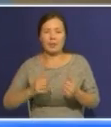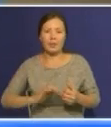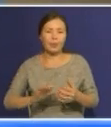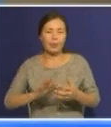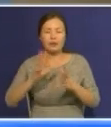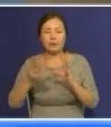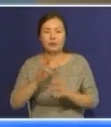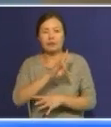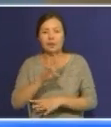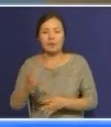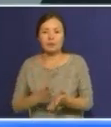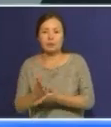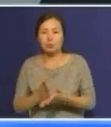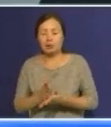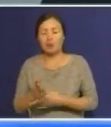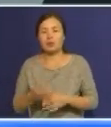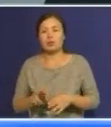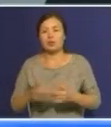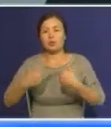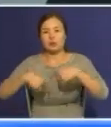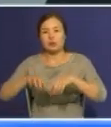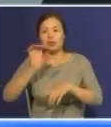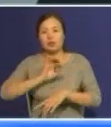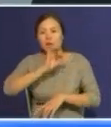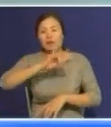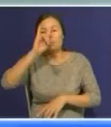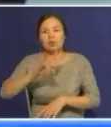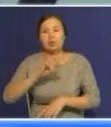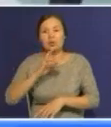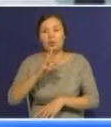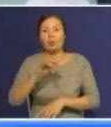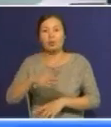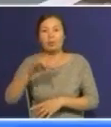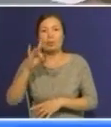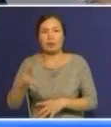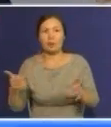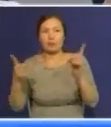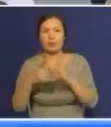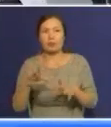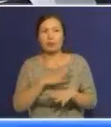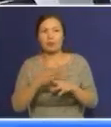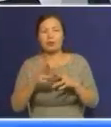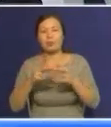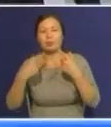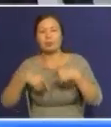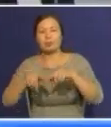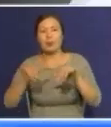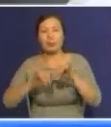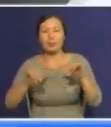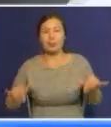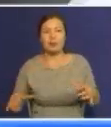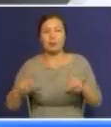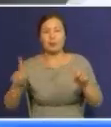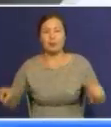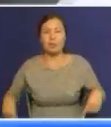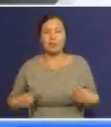Нурсултан Назарбаев заслушал отчет акима Северо-Казахстанской области Кумара Аксакалова о социально-экономическом развитии региона, реализации